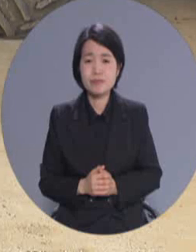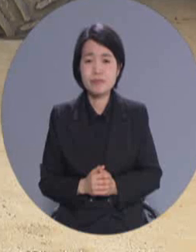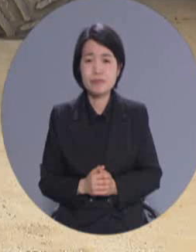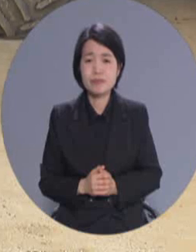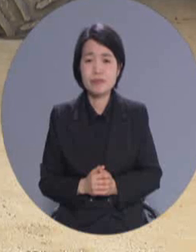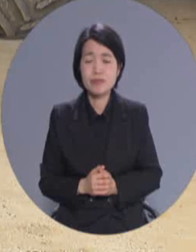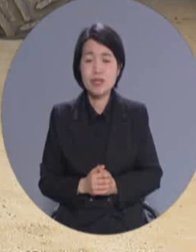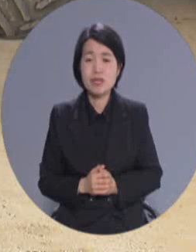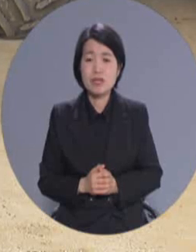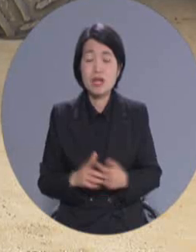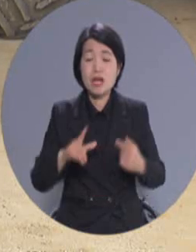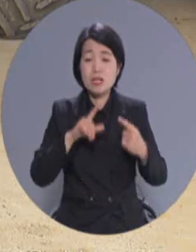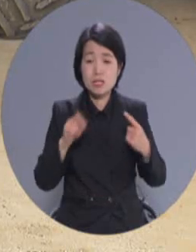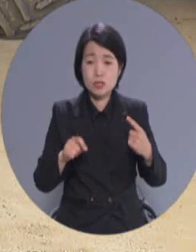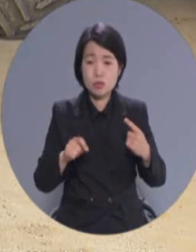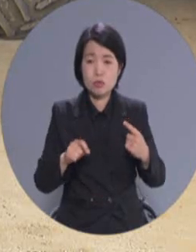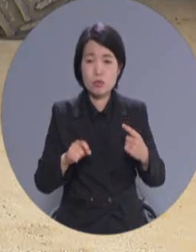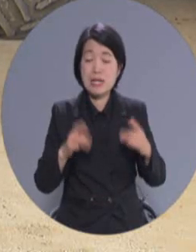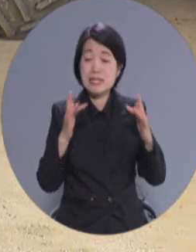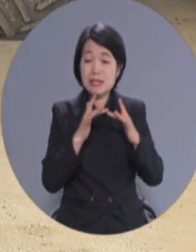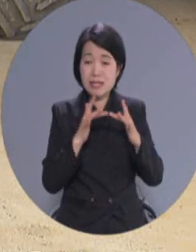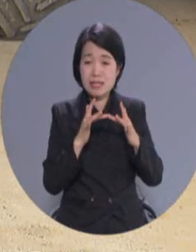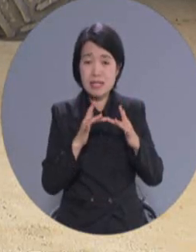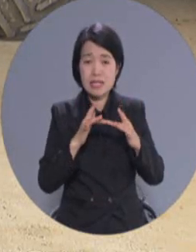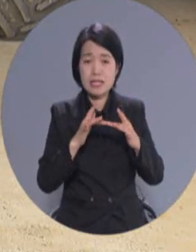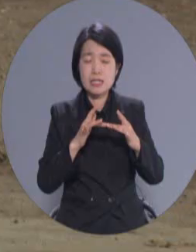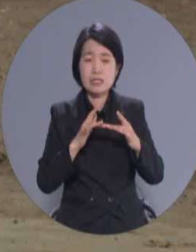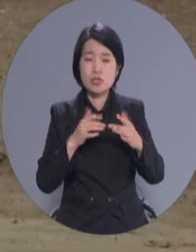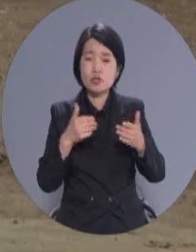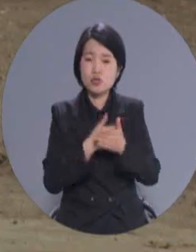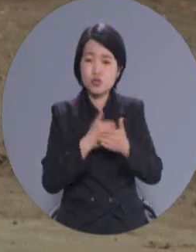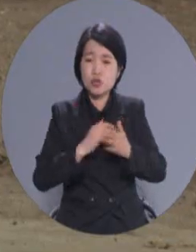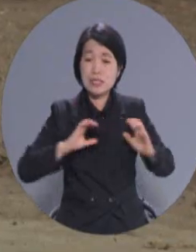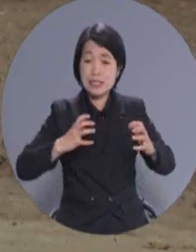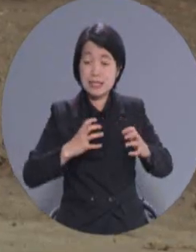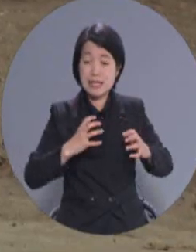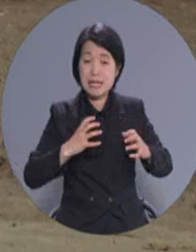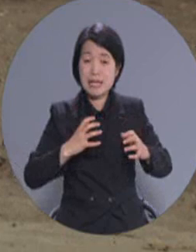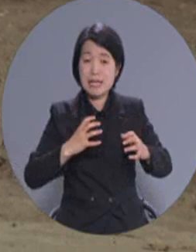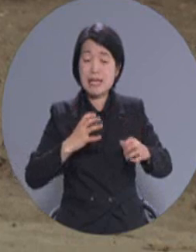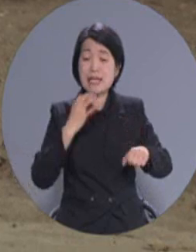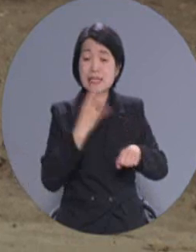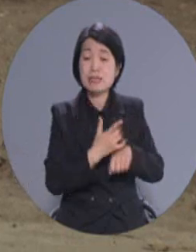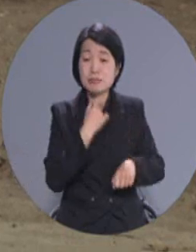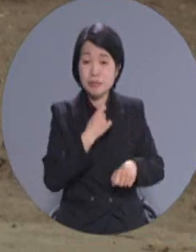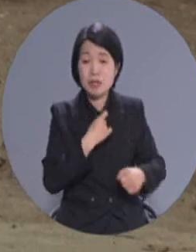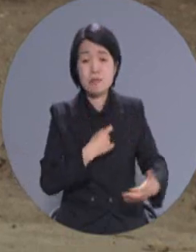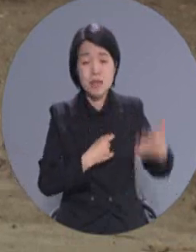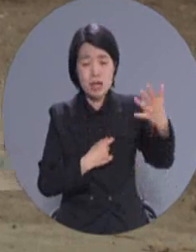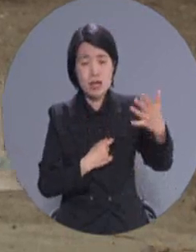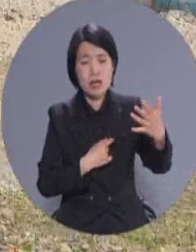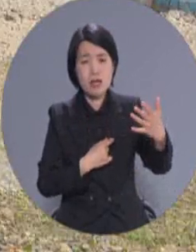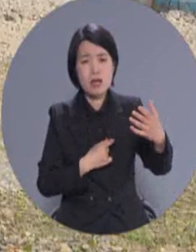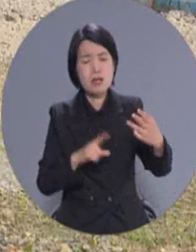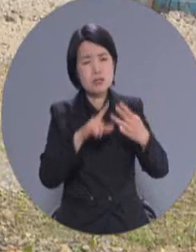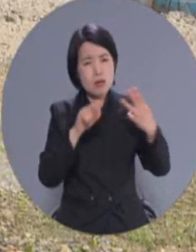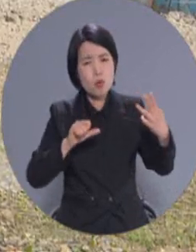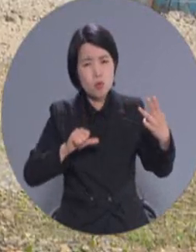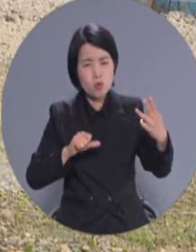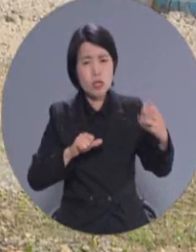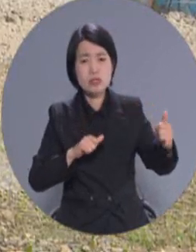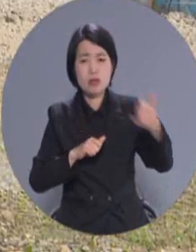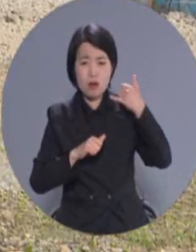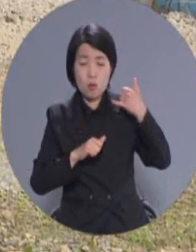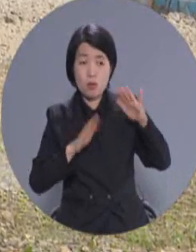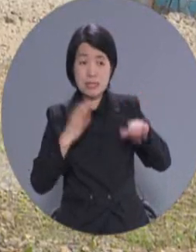올해 초 농기계 관련 카페에 중고 트랙터를 구한다는 글을 올린 농민 이용재 씨. 지난 5일 한 남성에게 오늘 구매하면